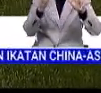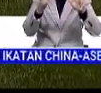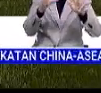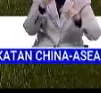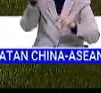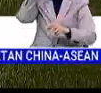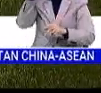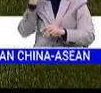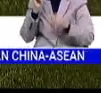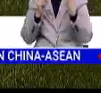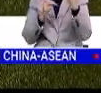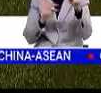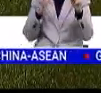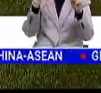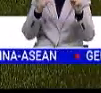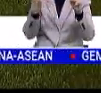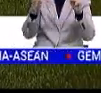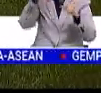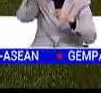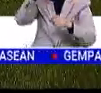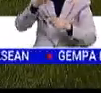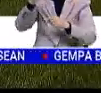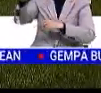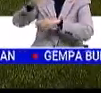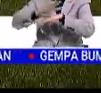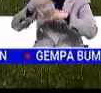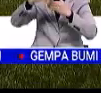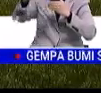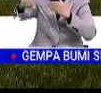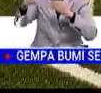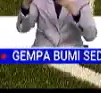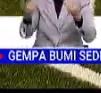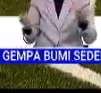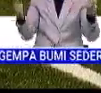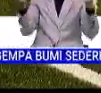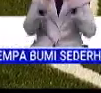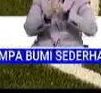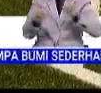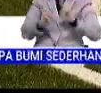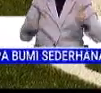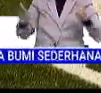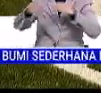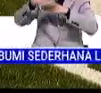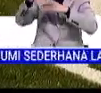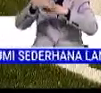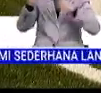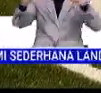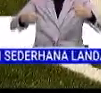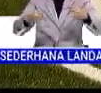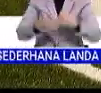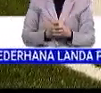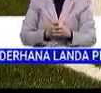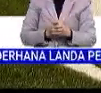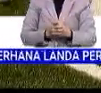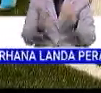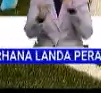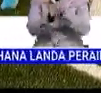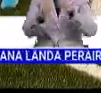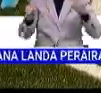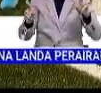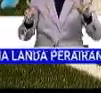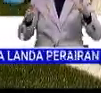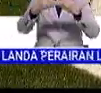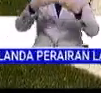Vietnam pada 11 Jun dan Thailand 4 hari kemudian yang telah melakukan persiapan lebih awal. Jelasnya persediaan rapi